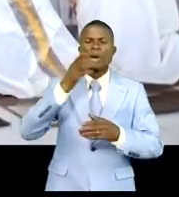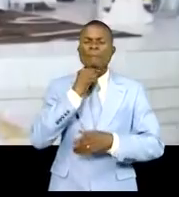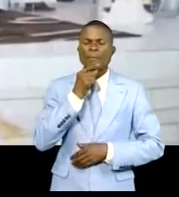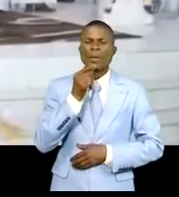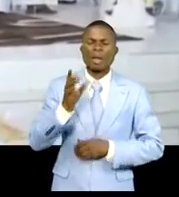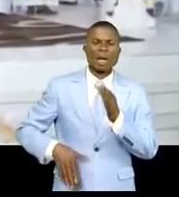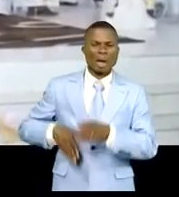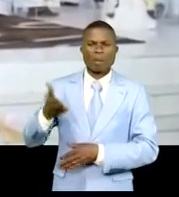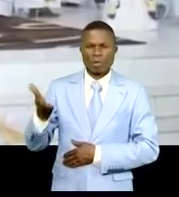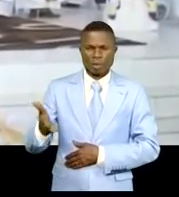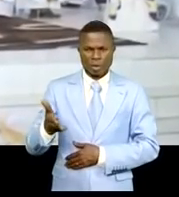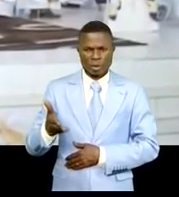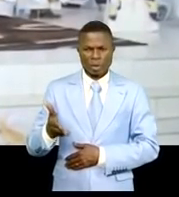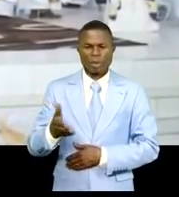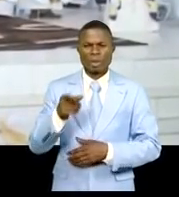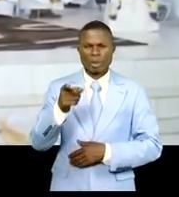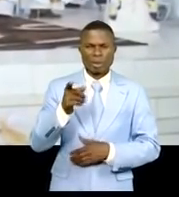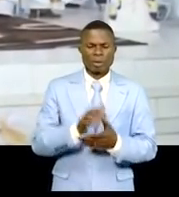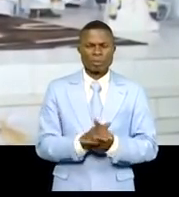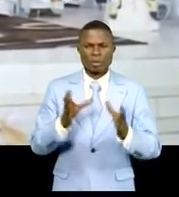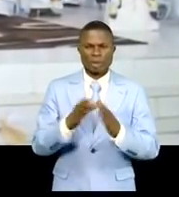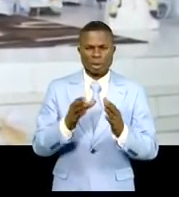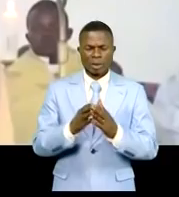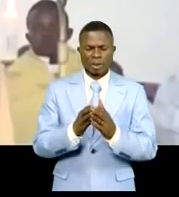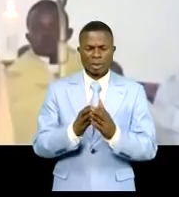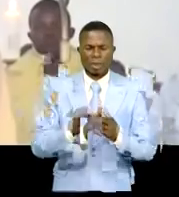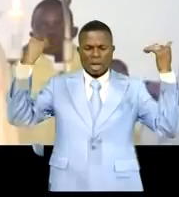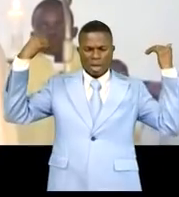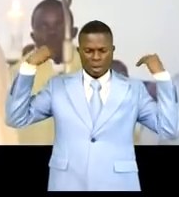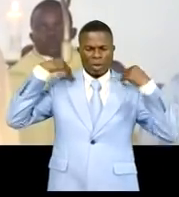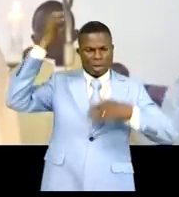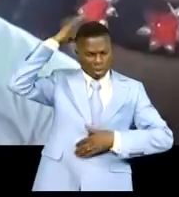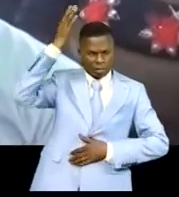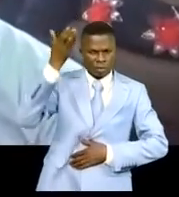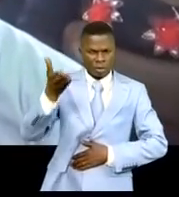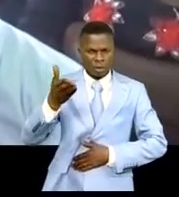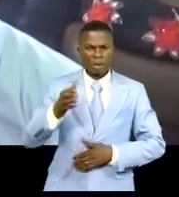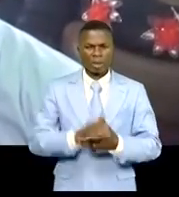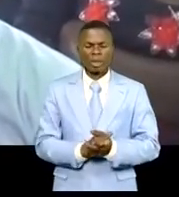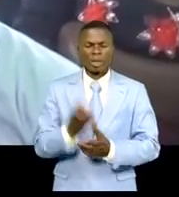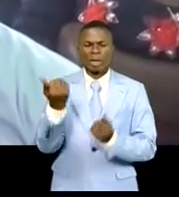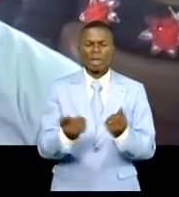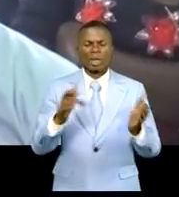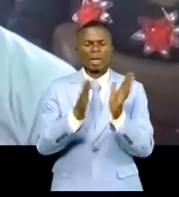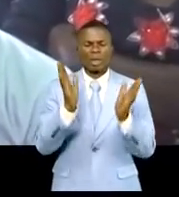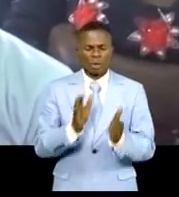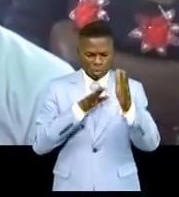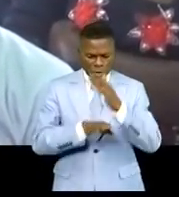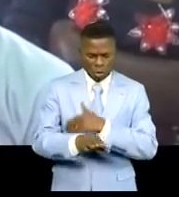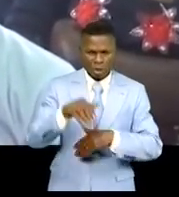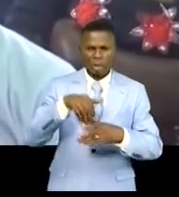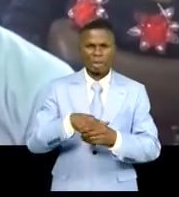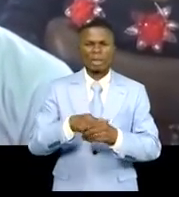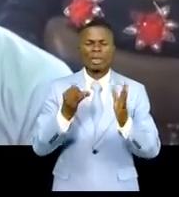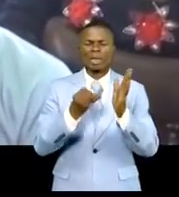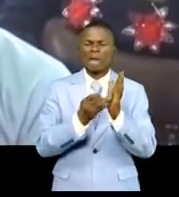sur fond du litanie, sous l'éminence de l'archevêque Jérôme Mulambwe, le temple de Dieu s'est plongé dans d'immenses moments